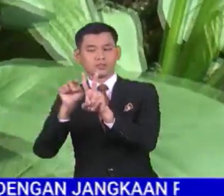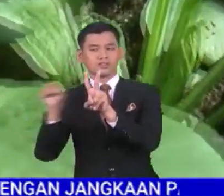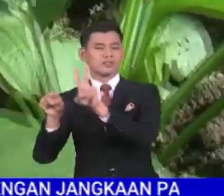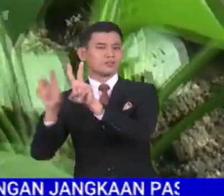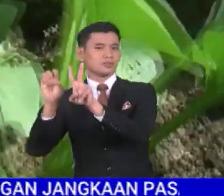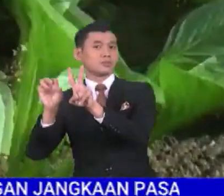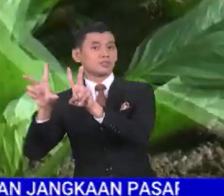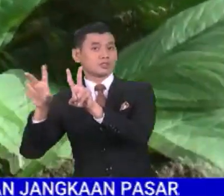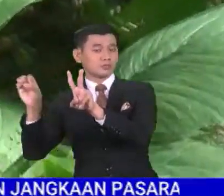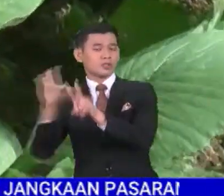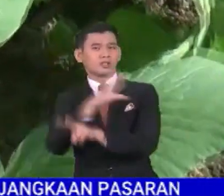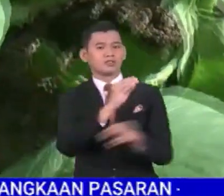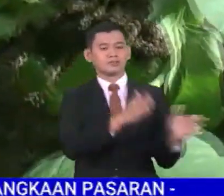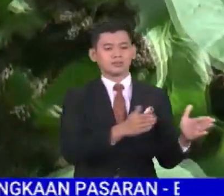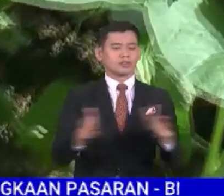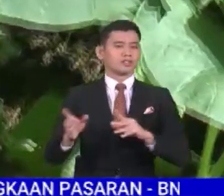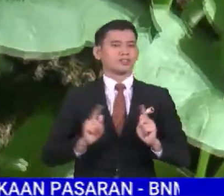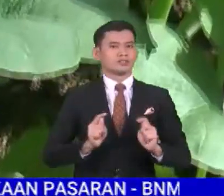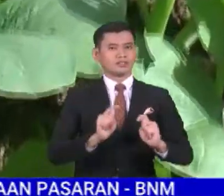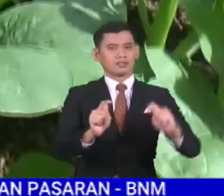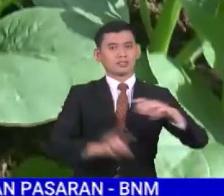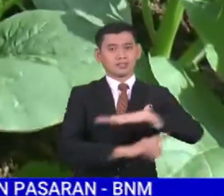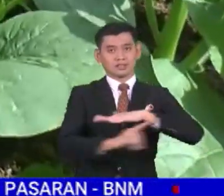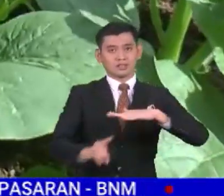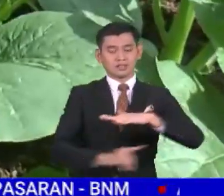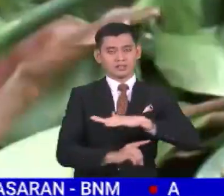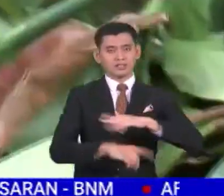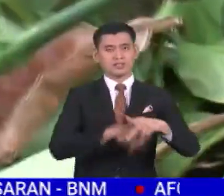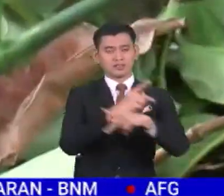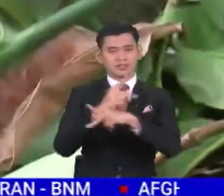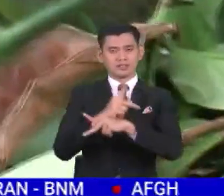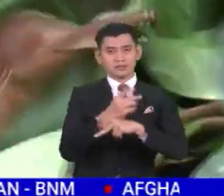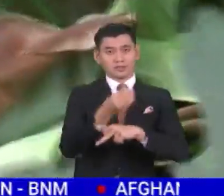2021-2030 dan Pelan Tindakan Dasar Sekuriti Makanan Negara